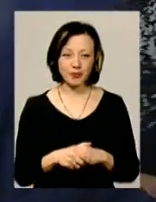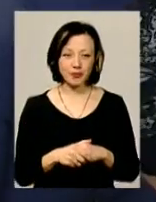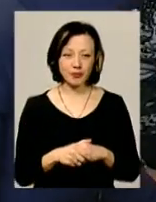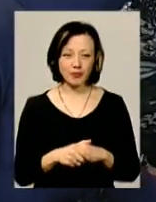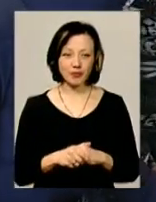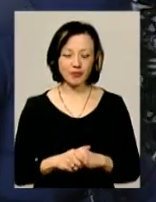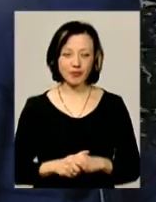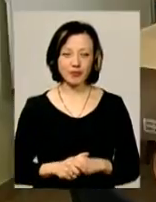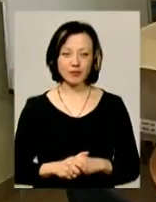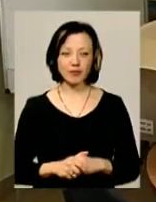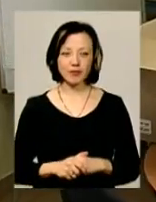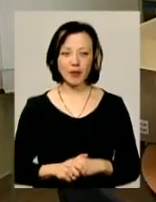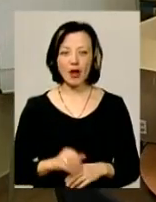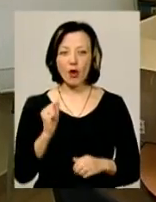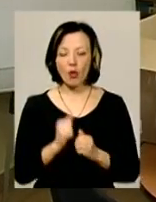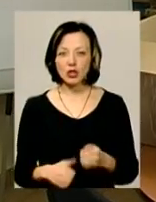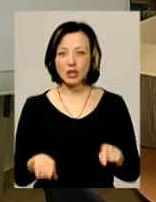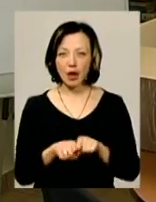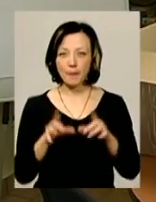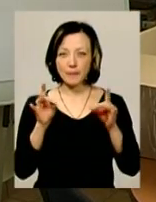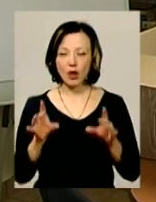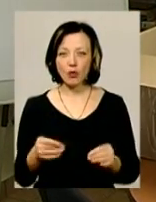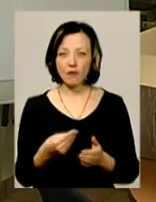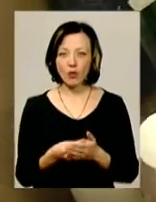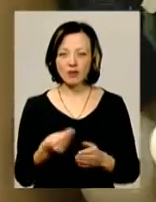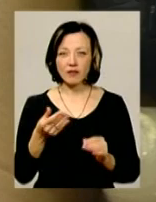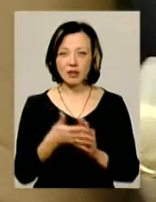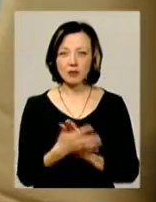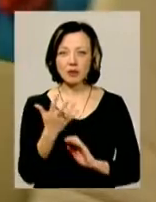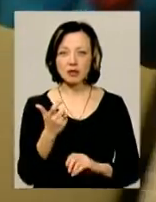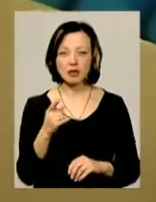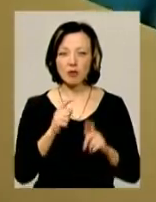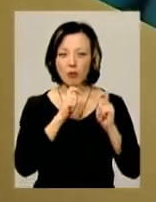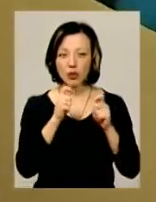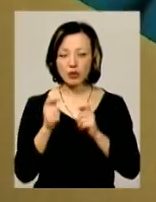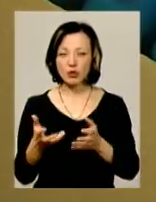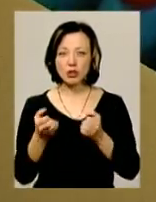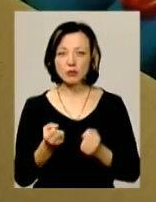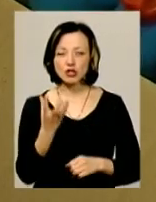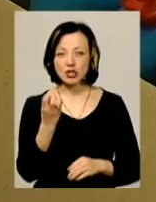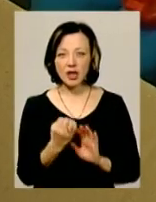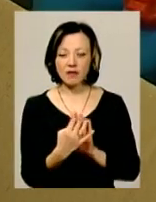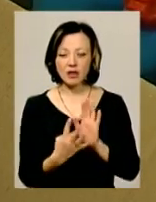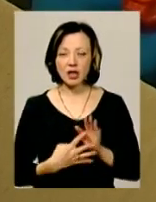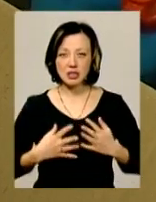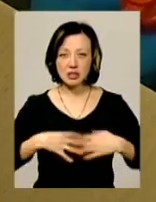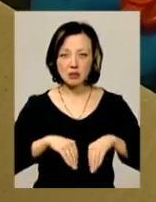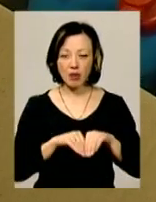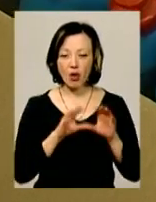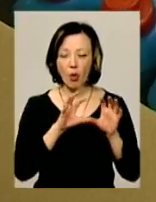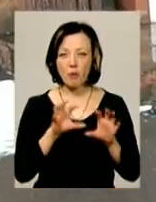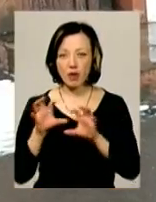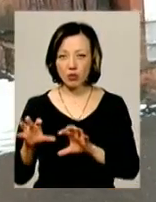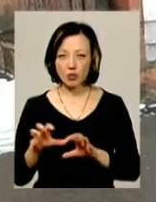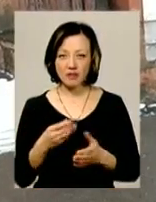Ну і дезодоранти. На кожен такий пакунок фонд витратив майже 500 гривень. Подарунки отримують ще 19 сімей, якими опікується